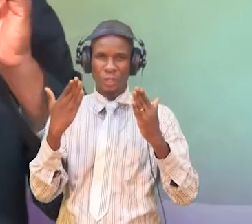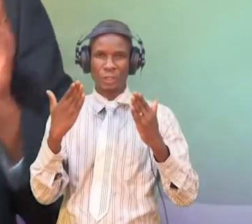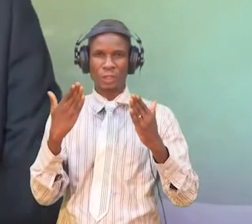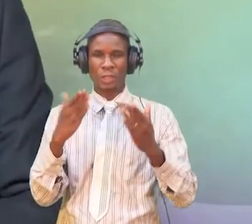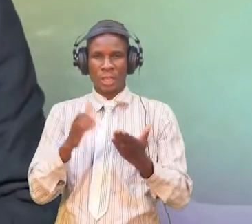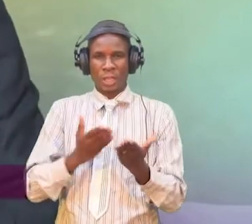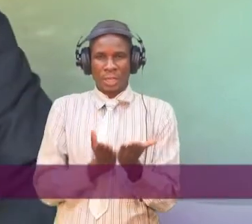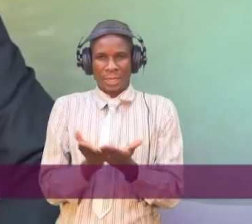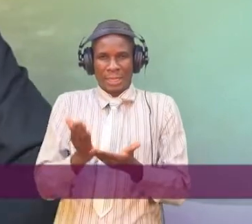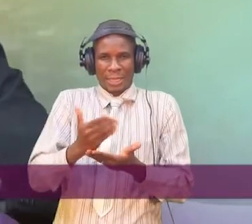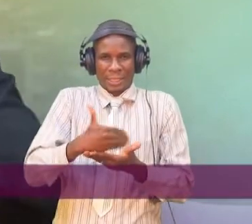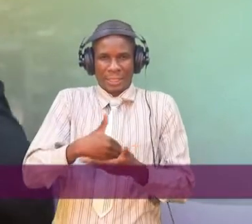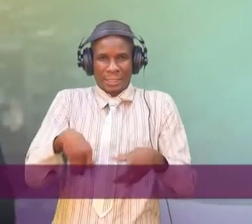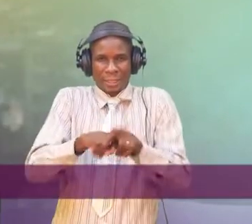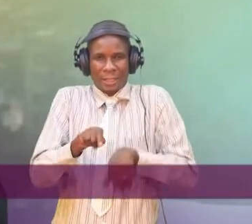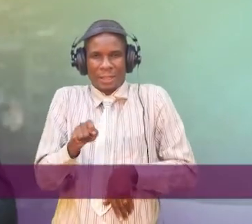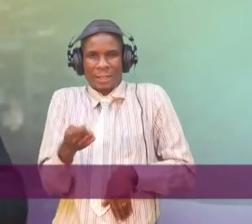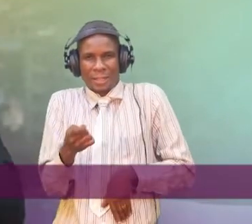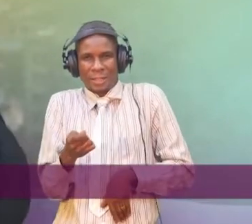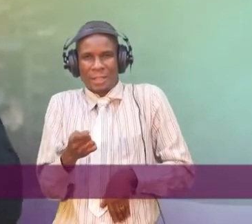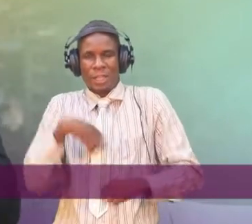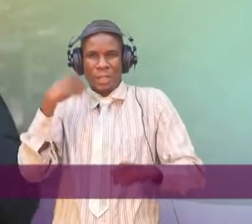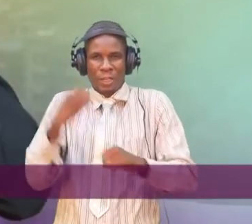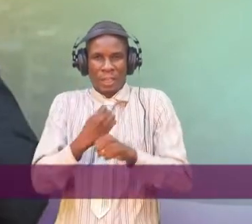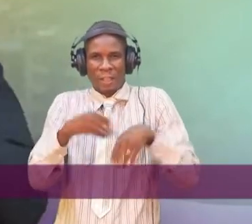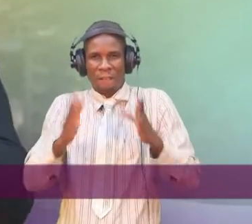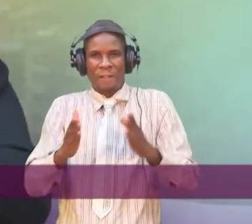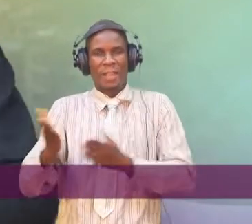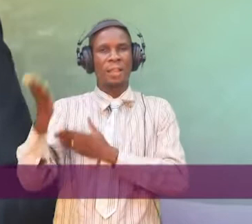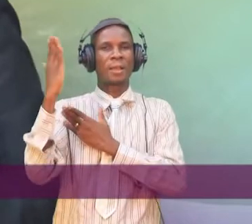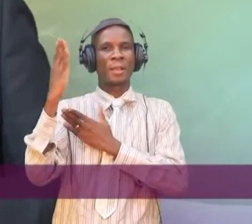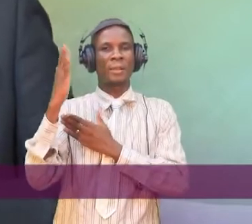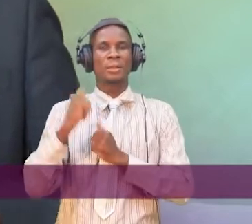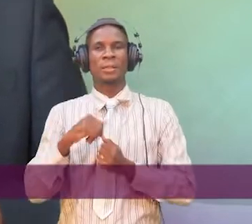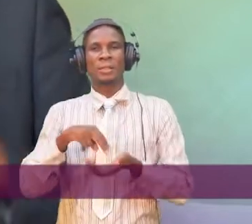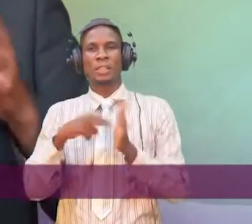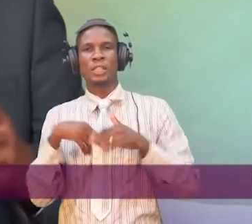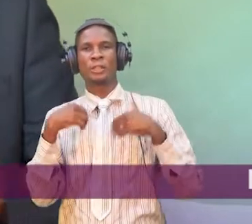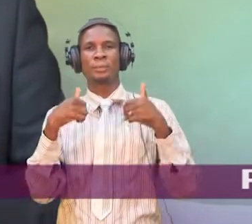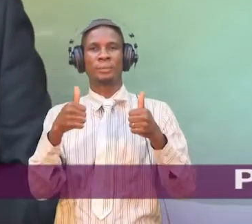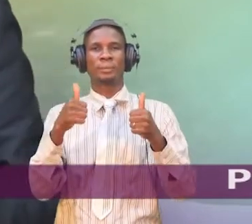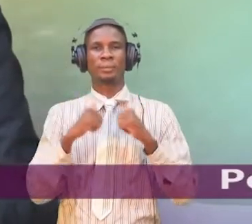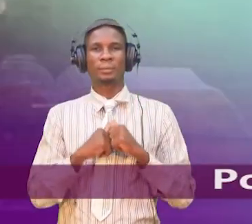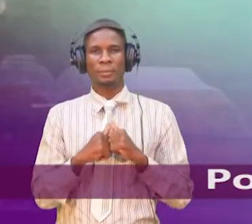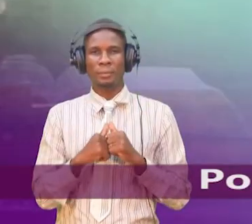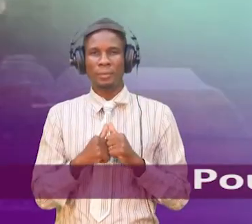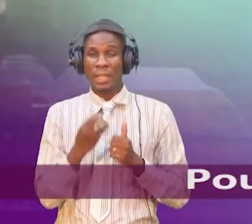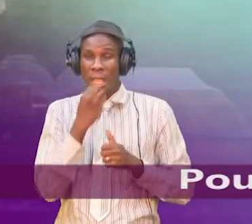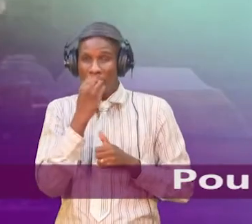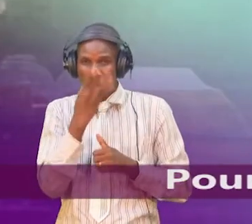esengeli toyeba ete nzambe nde azali katikati mpe azali fungola ya lobiko.